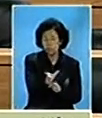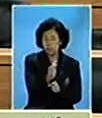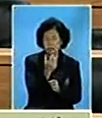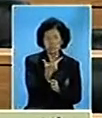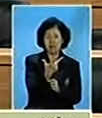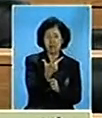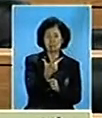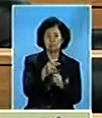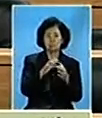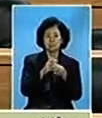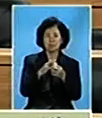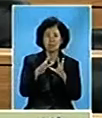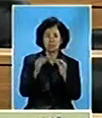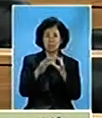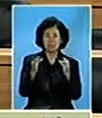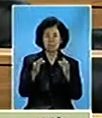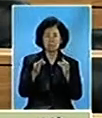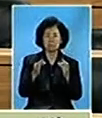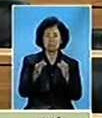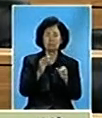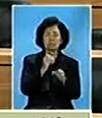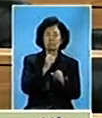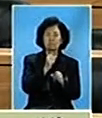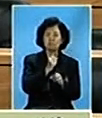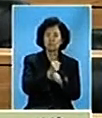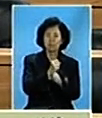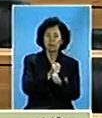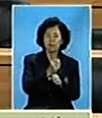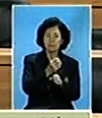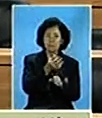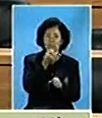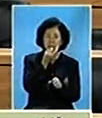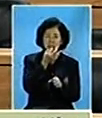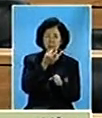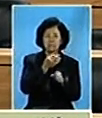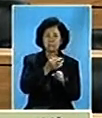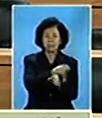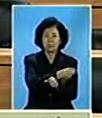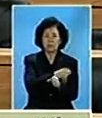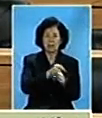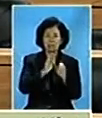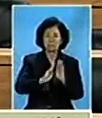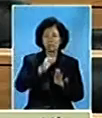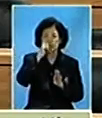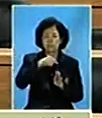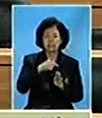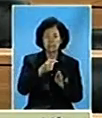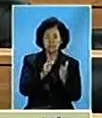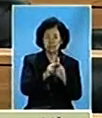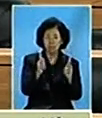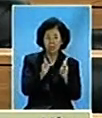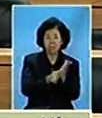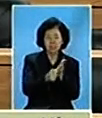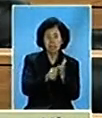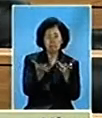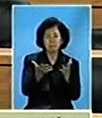าด้วยเรื่องการประกอบวิชาชีพการแพทย์แผนไทยซึ่งกรรมาธิการไม่ได้แก้ไขร่างเดิมของส